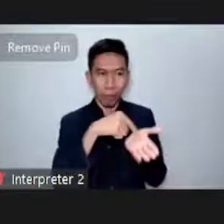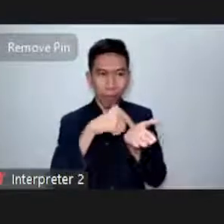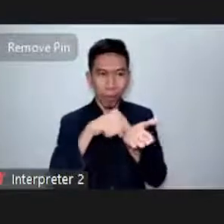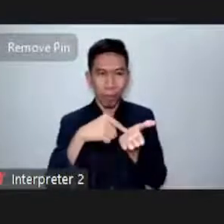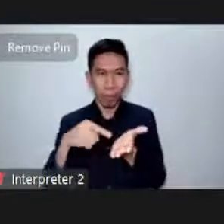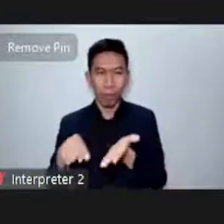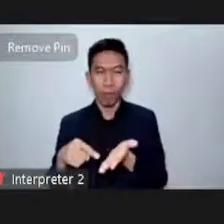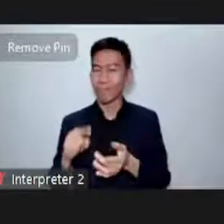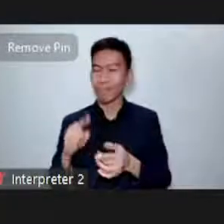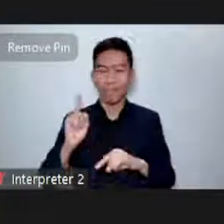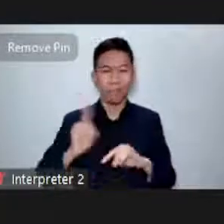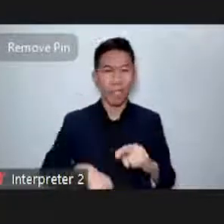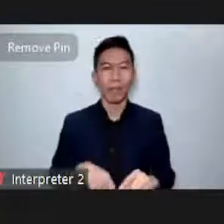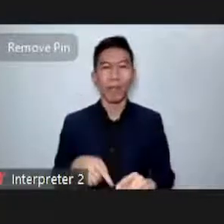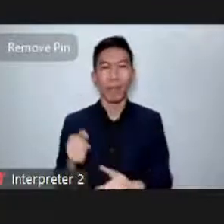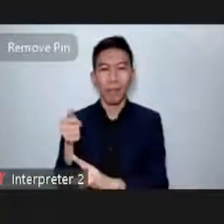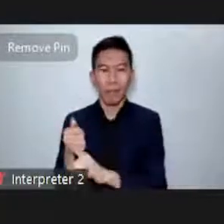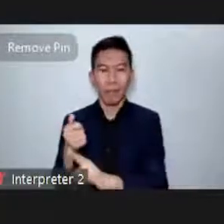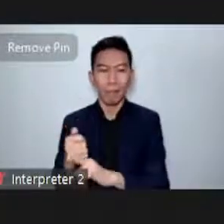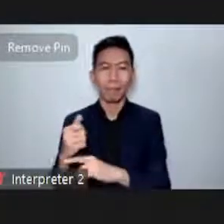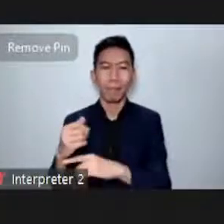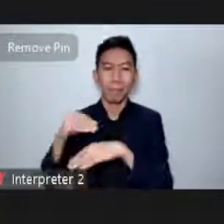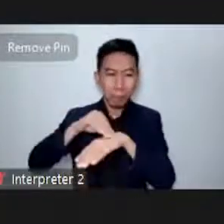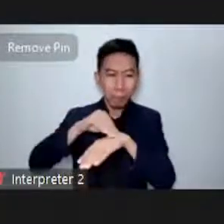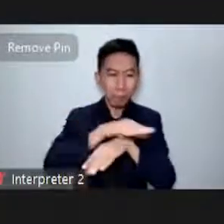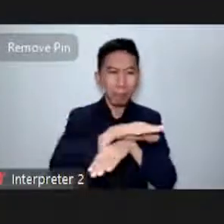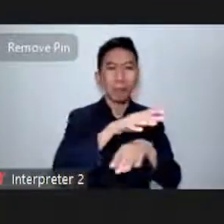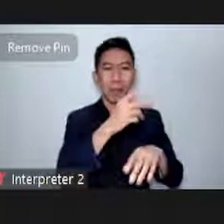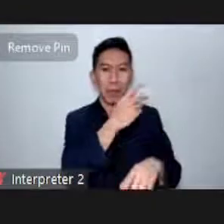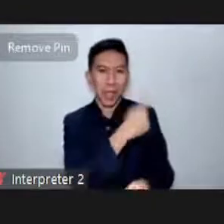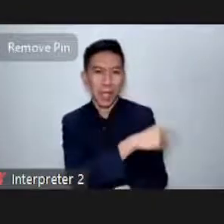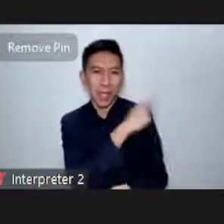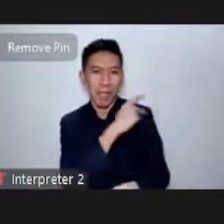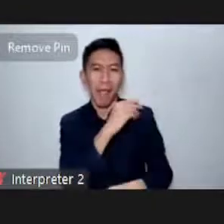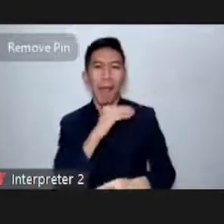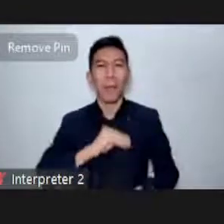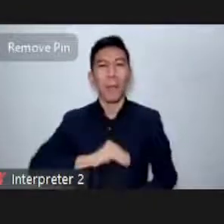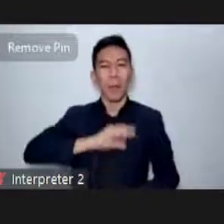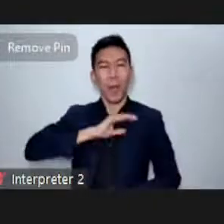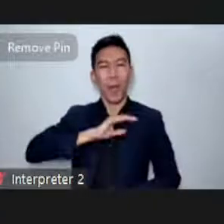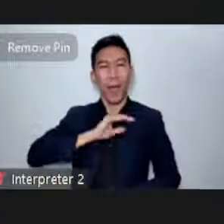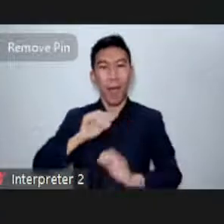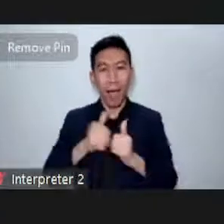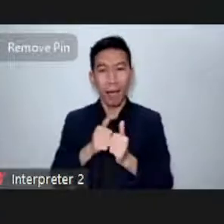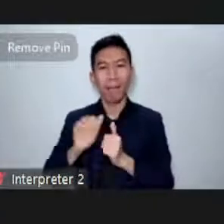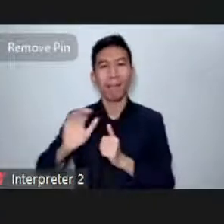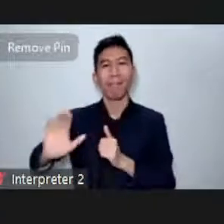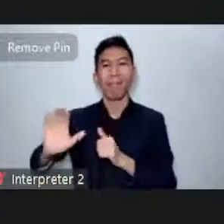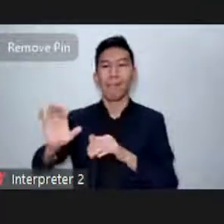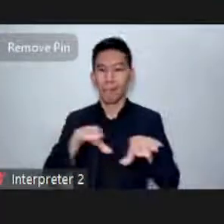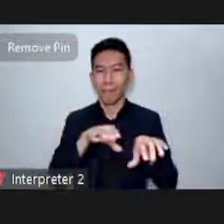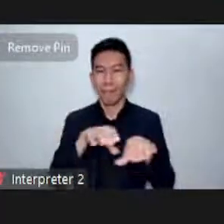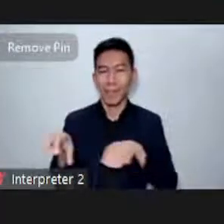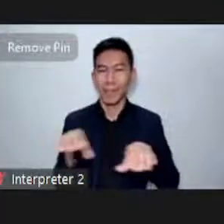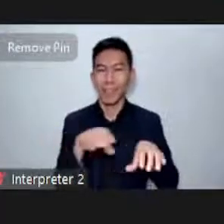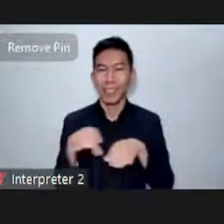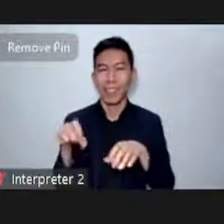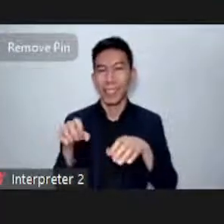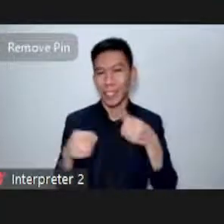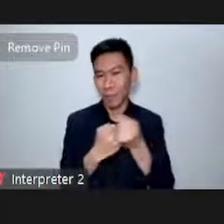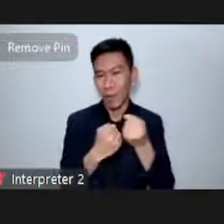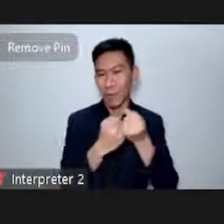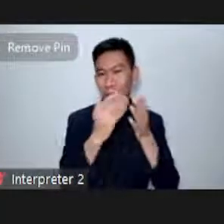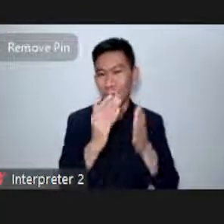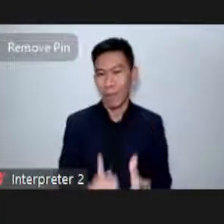Sila din ang nagbigay saya sa mga pasyente sa pamamagitan ng napakaraming activity mga sponsor na